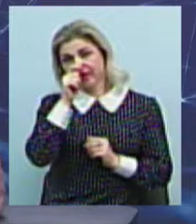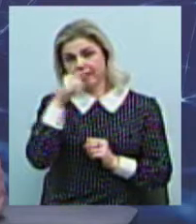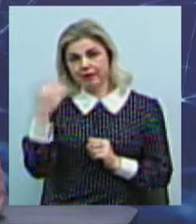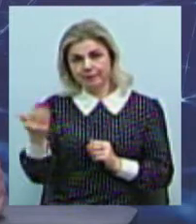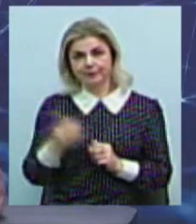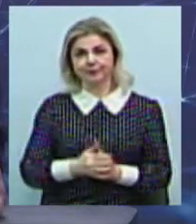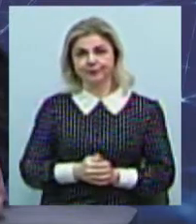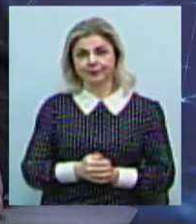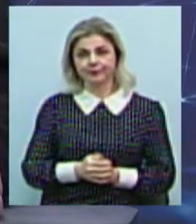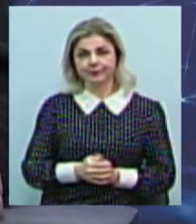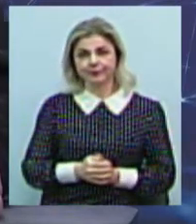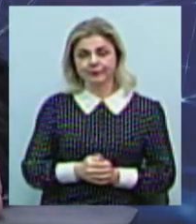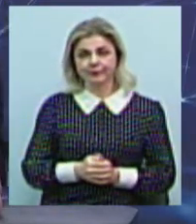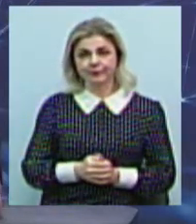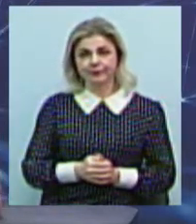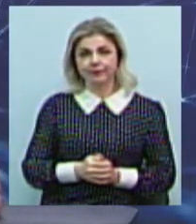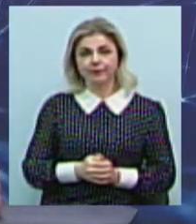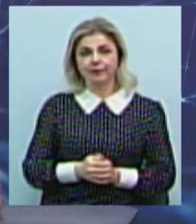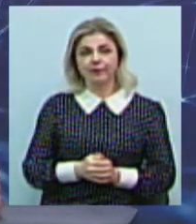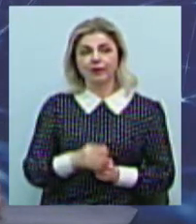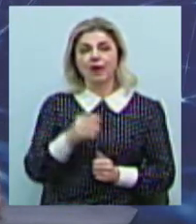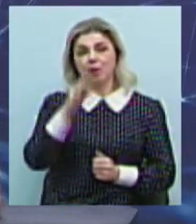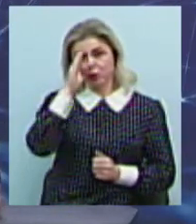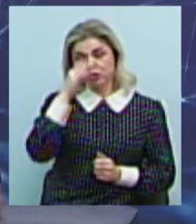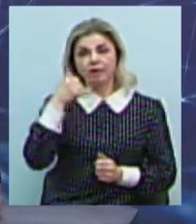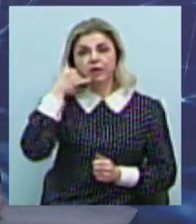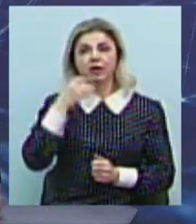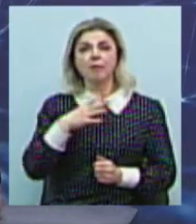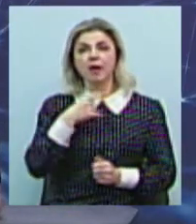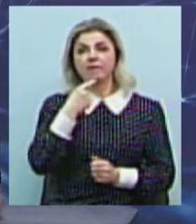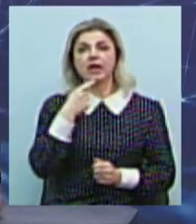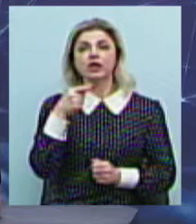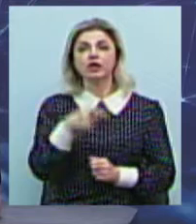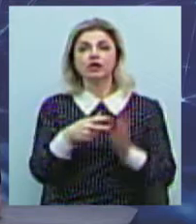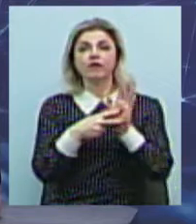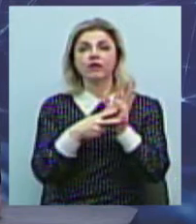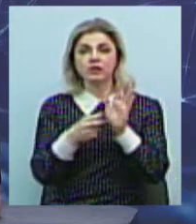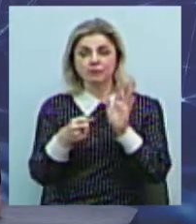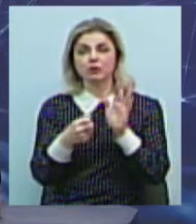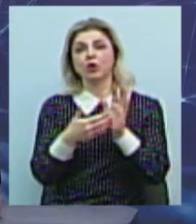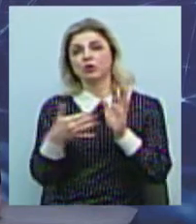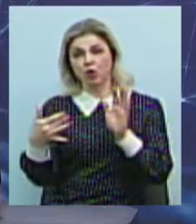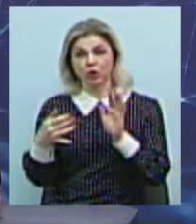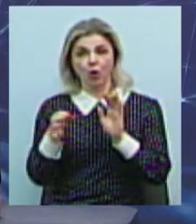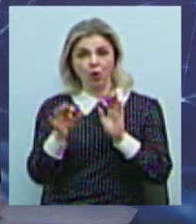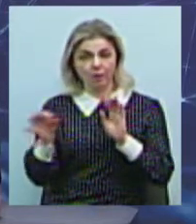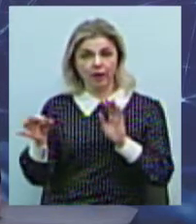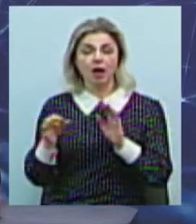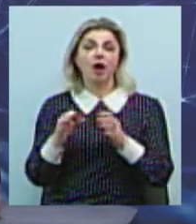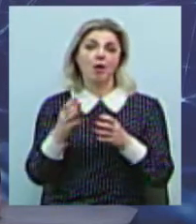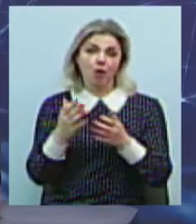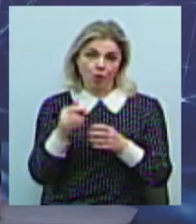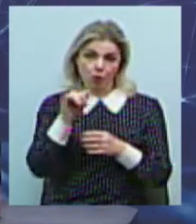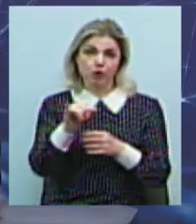Тобто наш глядач сказав, що в нього розмір пенсії 1800 із там з копійками склав, тобто